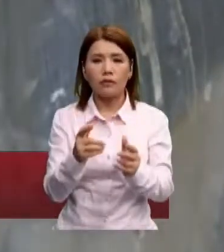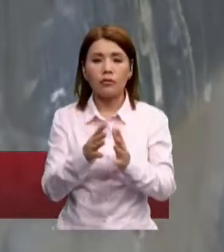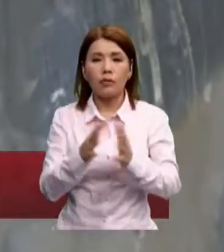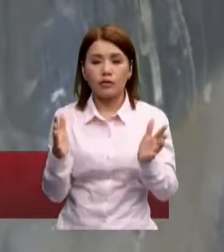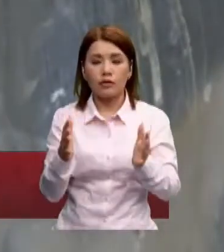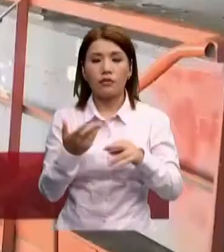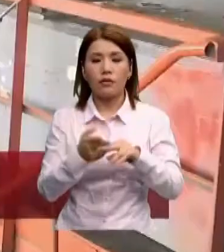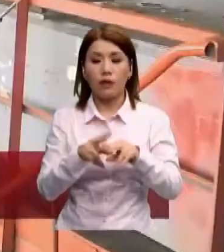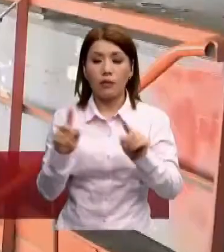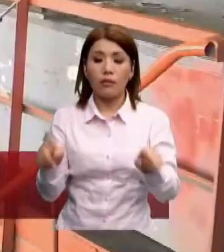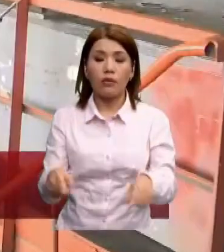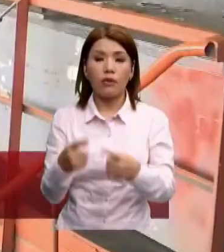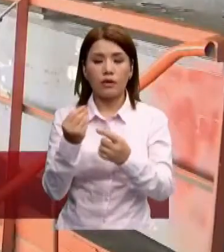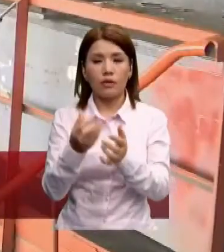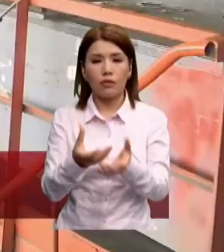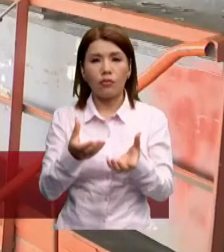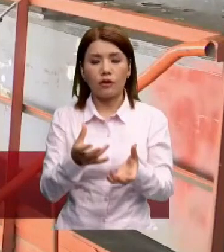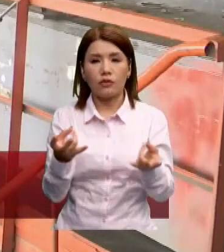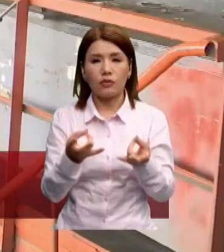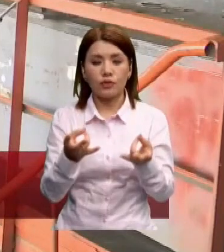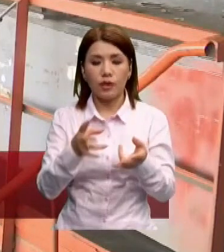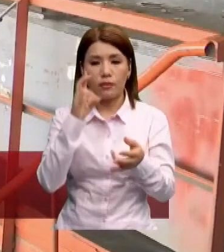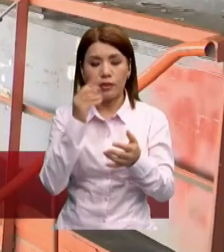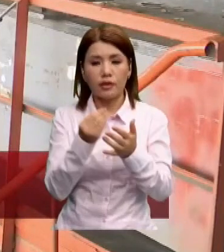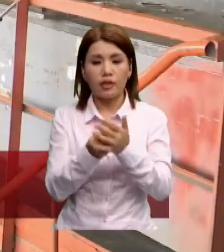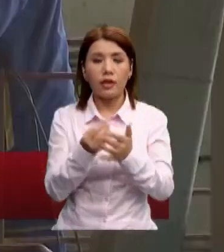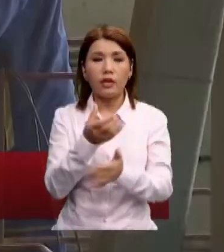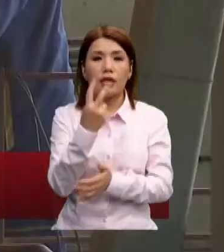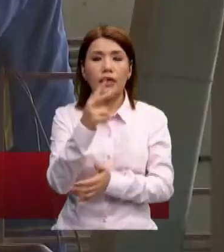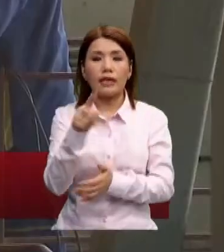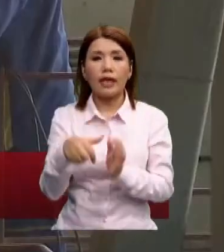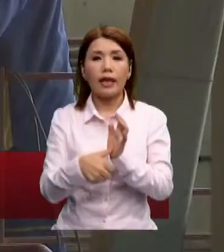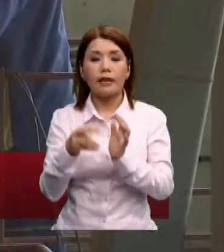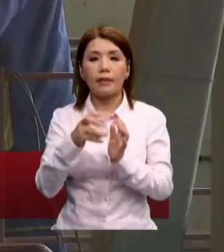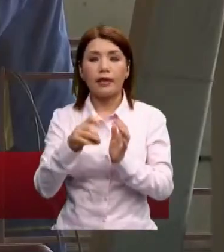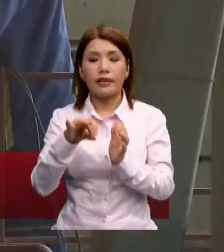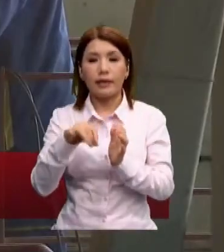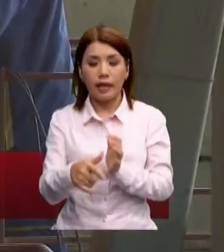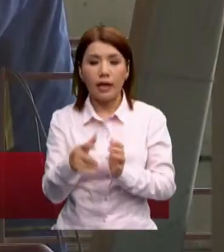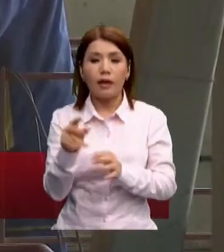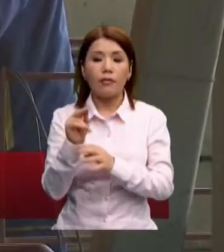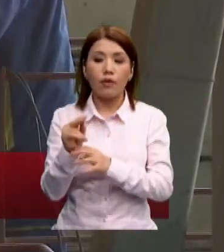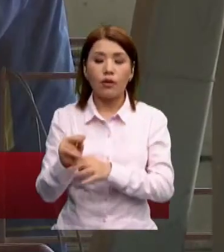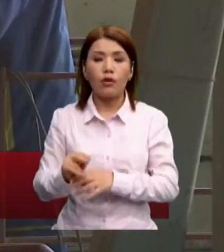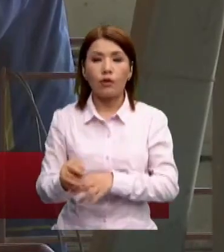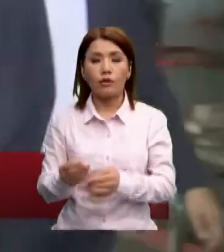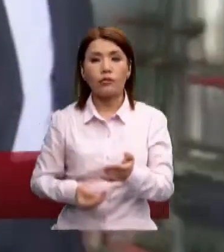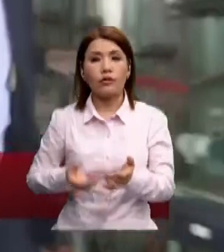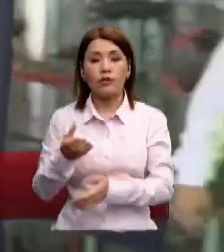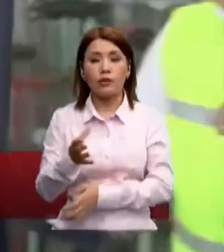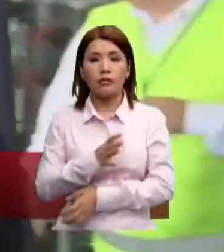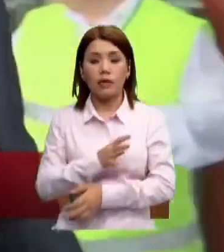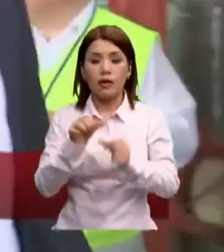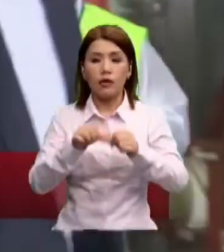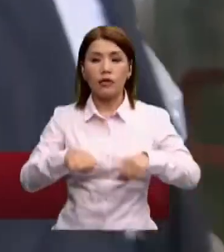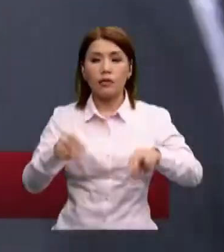келтіру қомақты қаражатқа тіреледі. Қазір облыстық бюджет резервінен 2,6 миллиард теңге мекемені модернизациялауға бөлінді. Үкіметтік